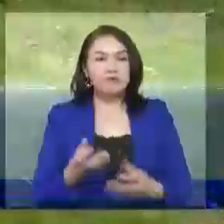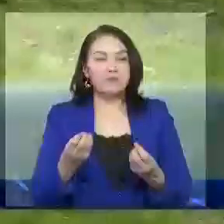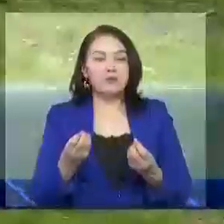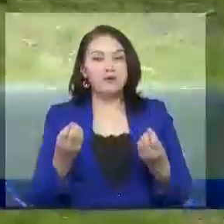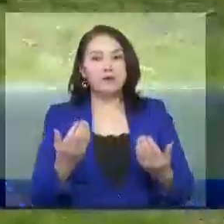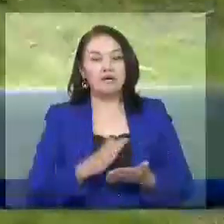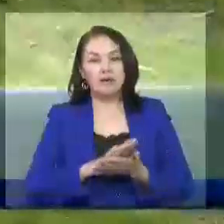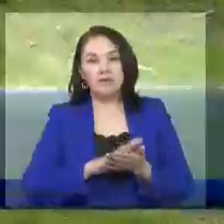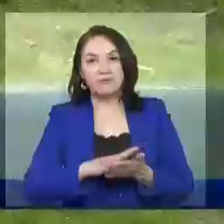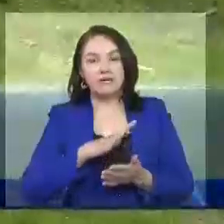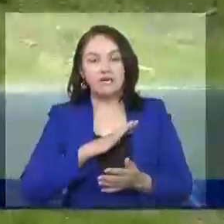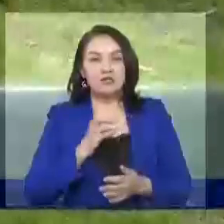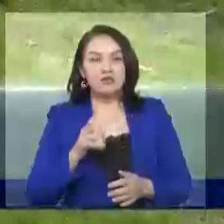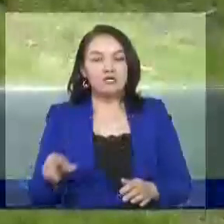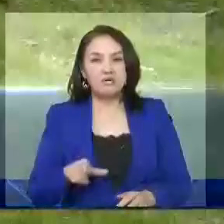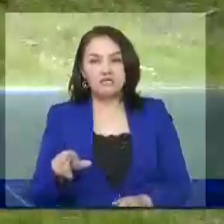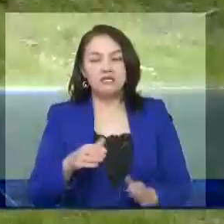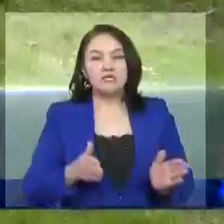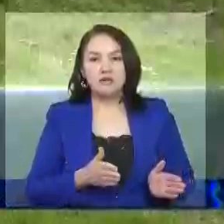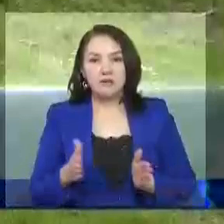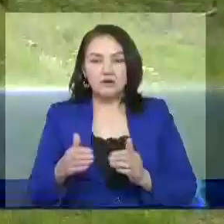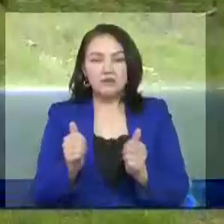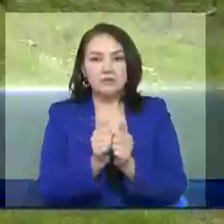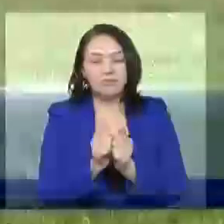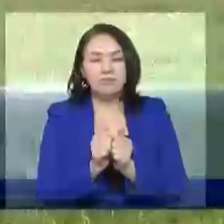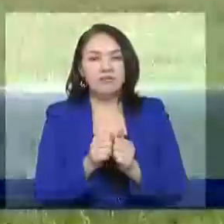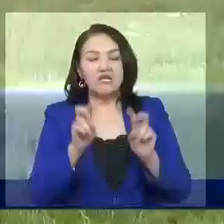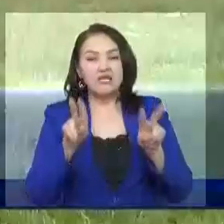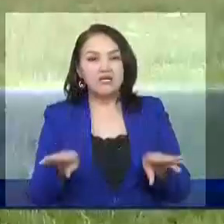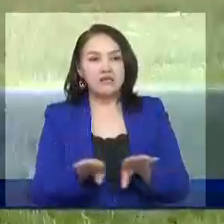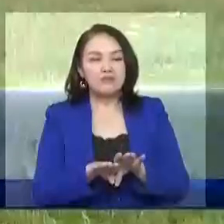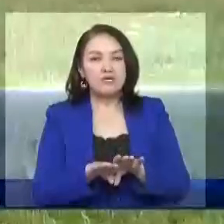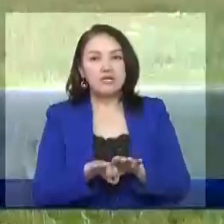того, обработке подлежат русла рек и дороги, проходящие возле тех самых